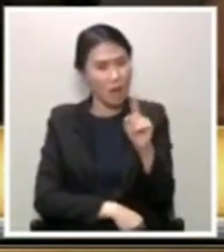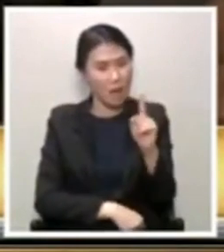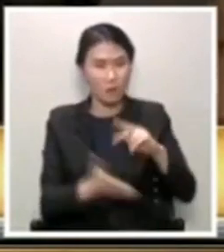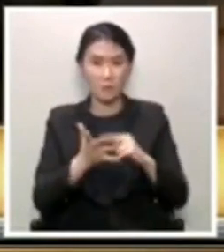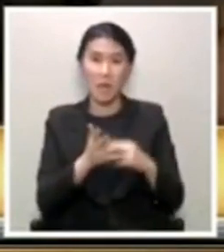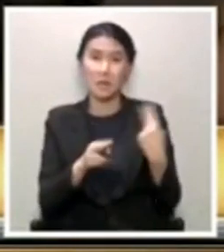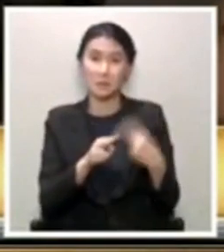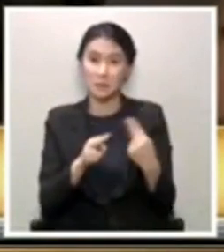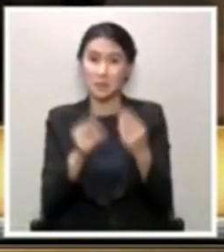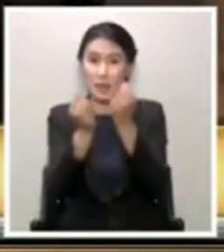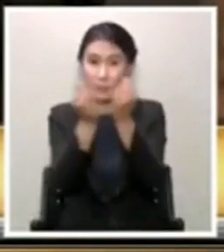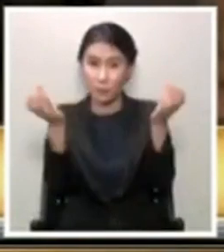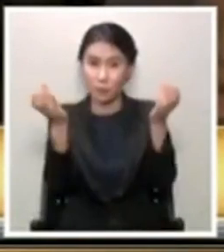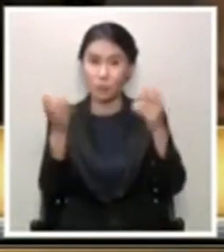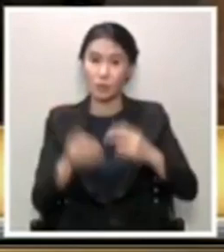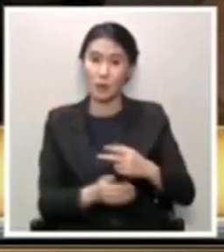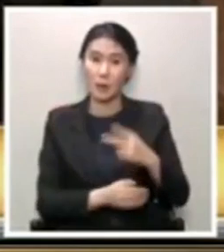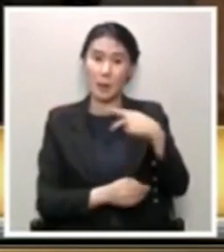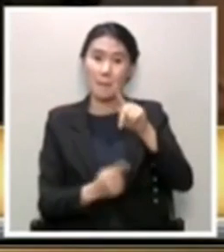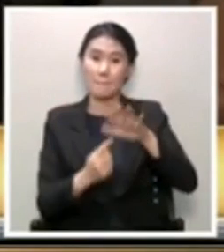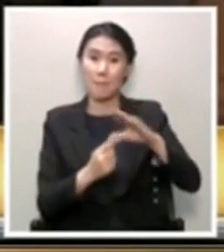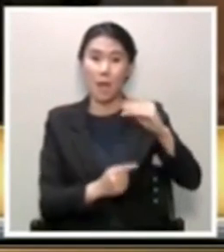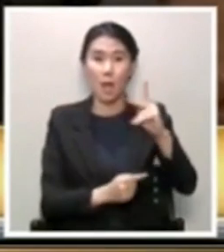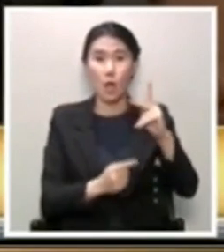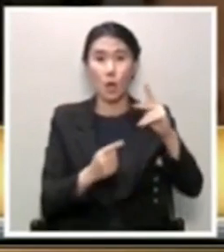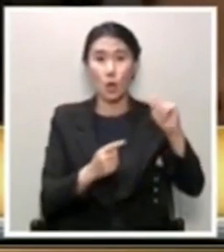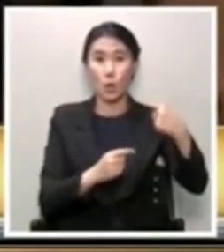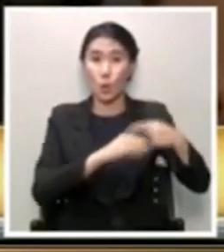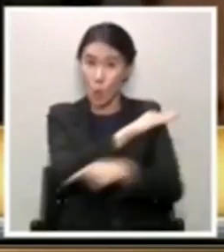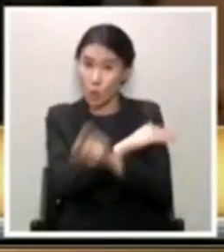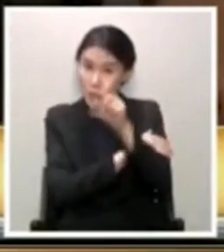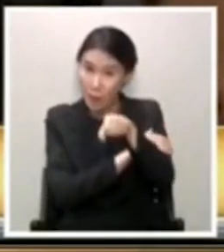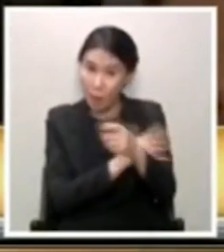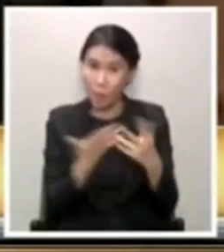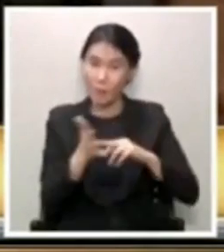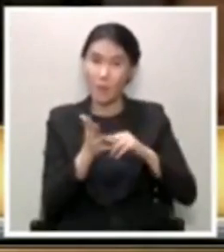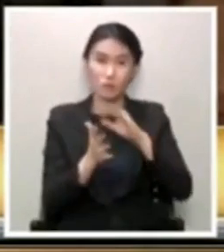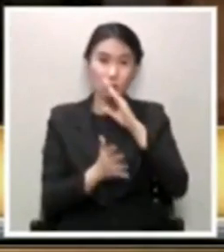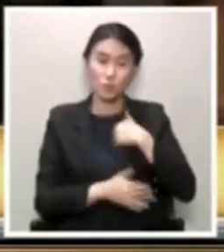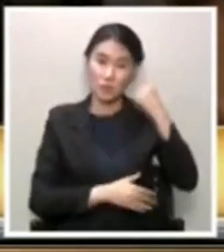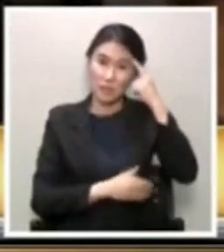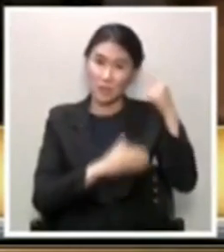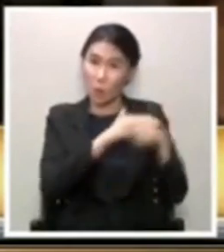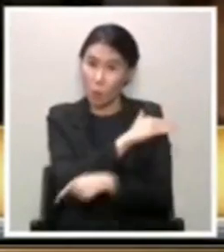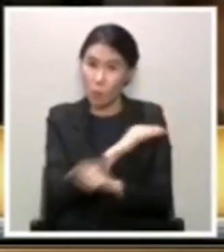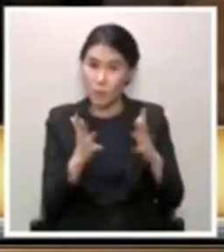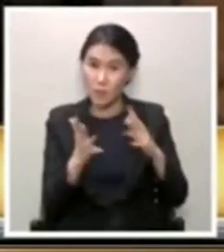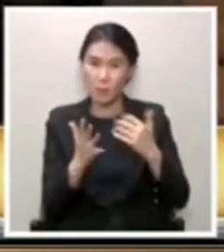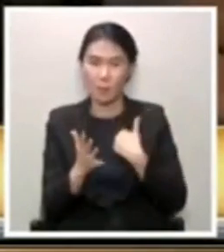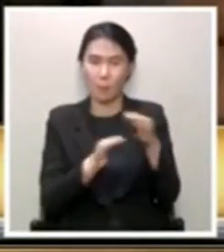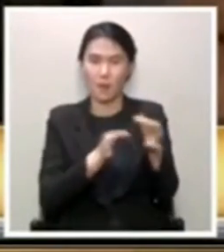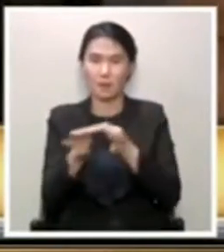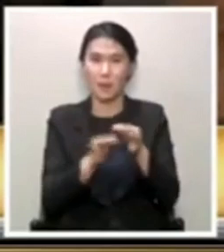รือว่านี่คือรัฐธรรมนูญปราบโกงถ้าใครอยากแก้รัฐธรรมนูญ60นี่แสดงว่าอยากโกงใช่มั้ยถึงไม่ชอบรัฐธรรมนูญปากโกงผมจะอธิบายให้ฟัง